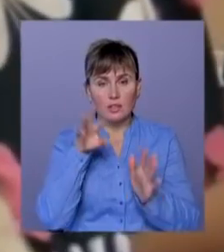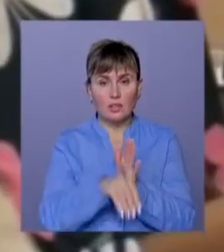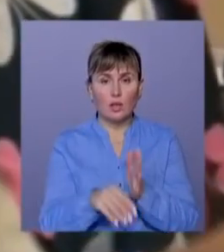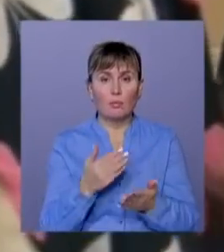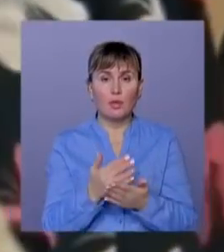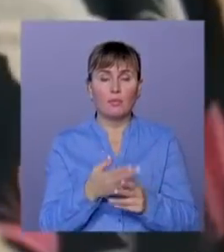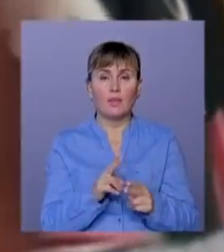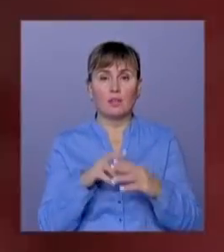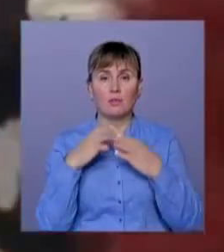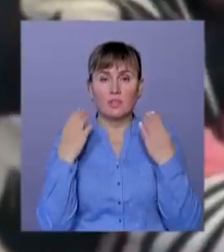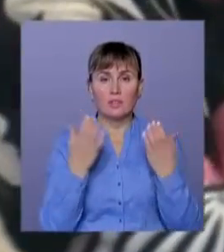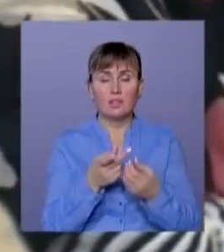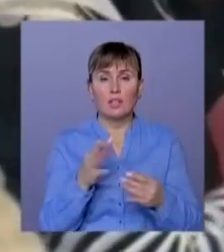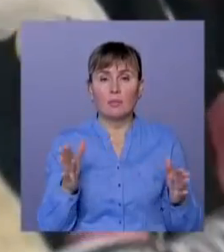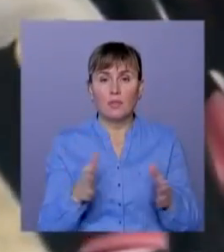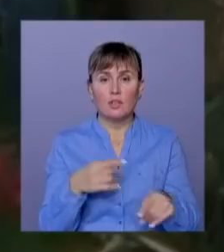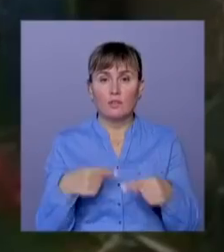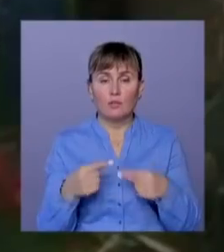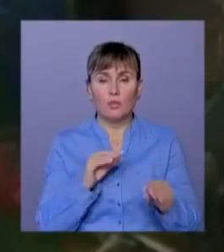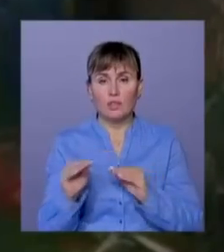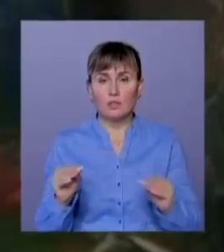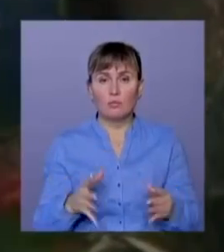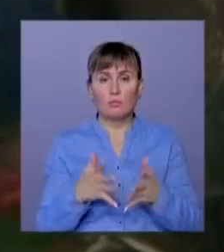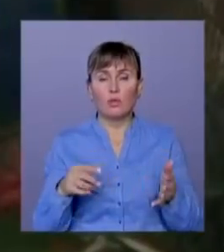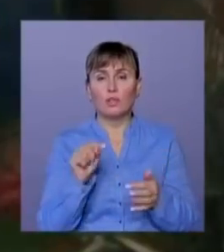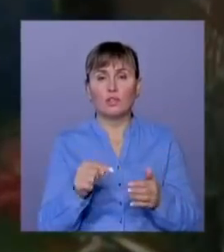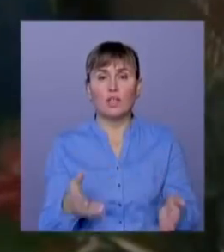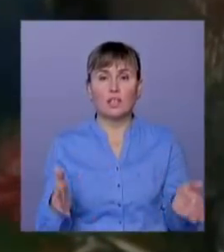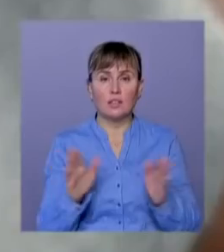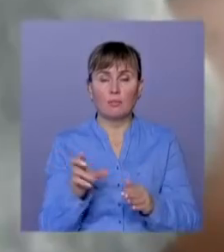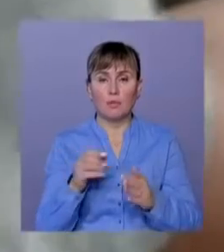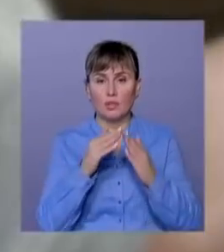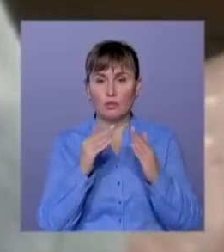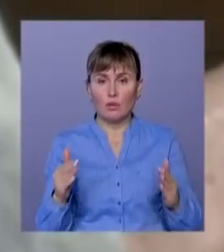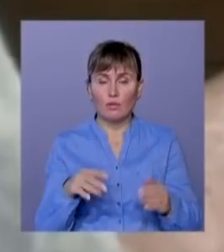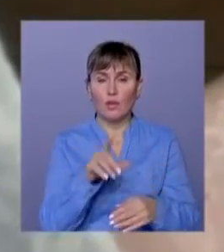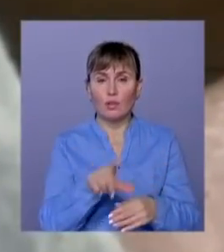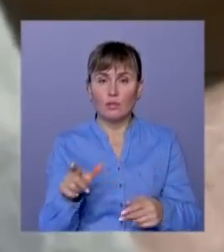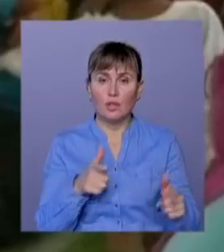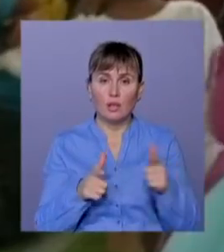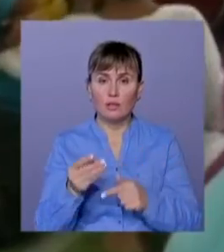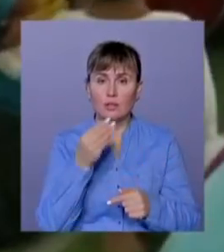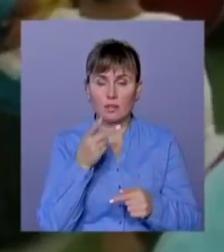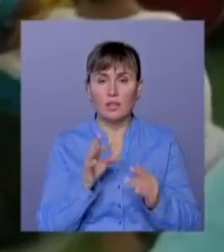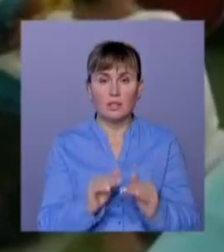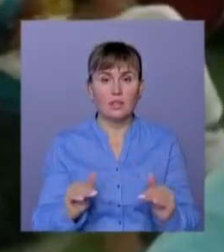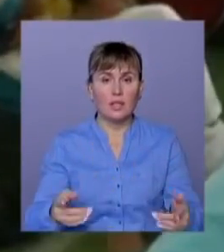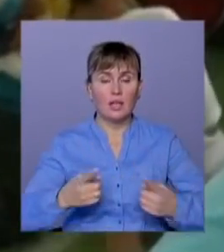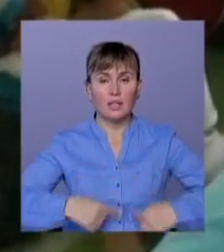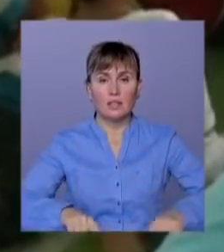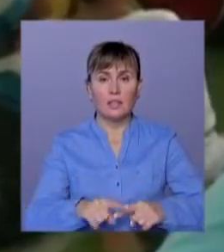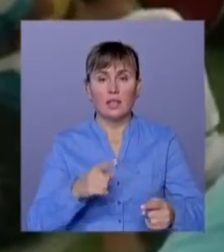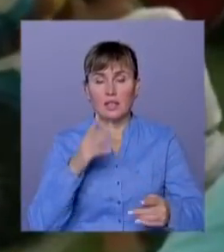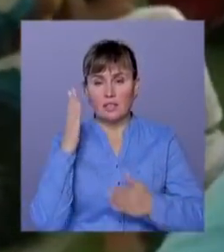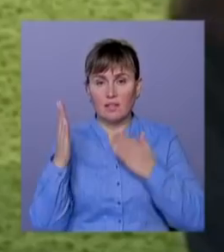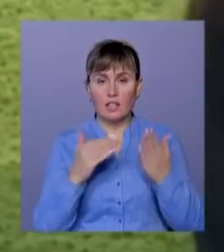на этом стадионе для мини-футбола разместились более 1000 оставшихся без крова. Волонтеры готовят еду, а для детей организовали